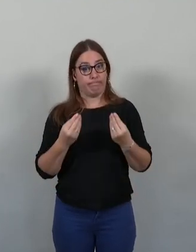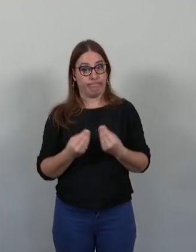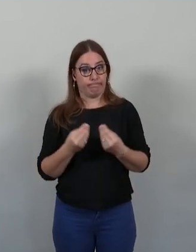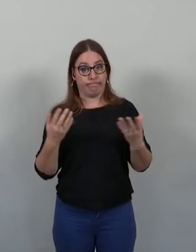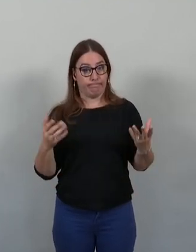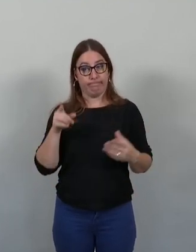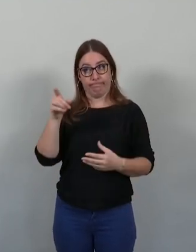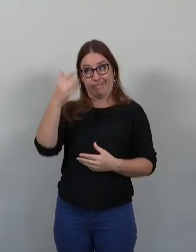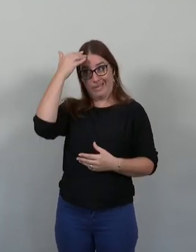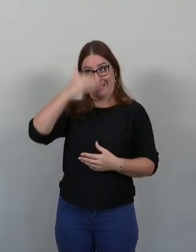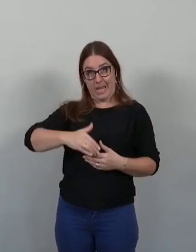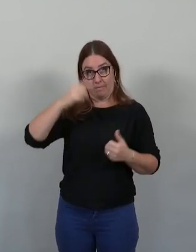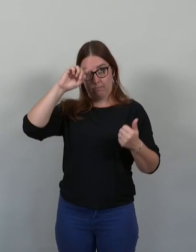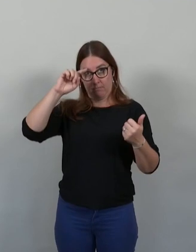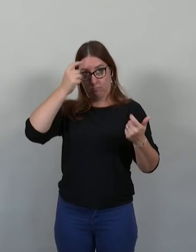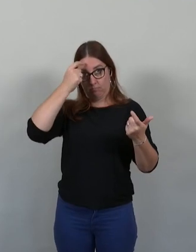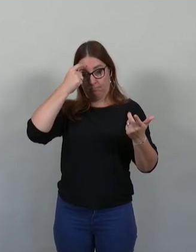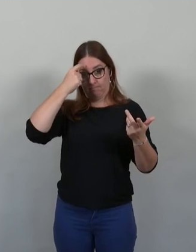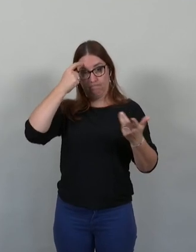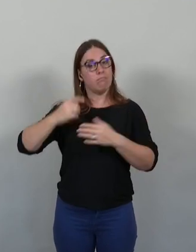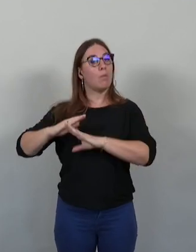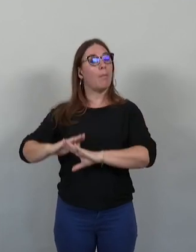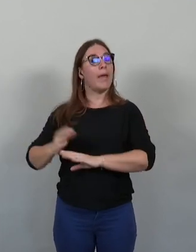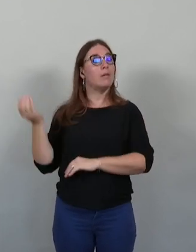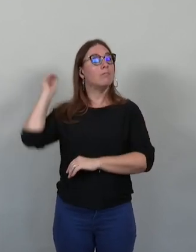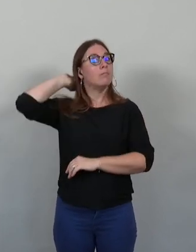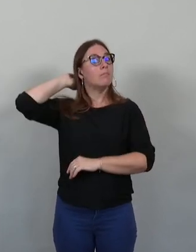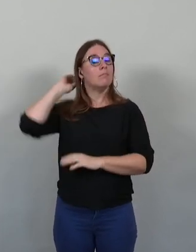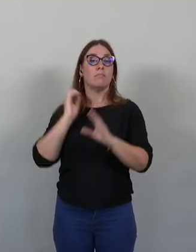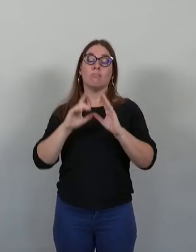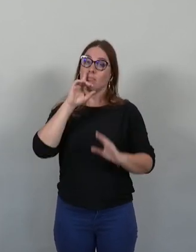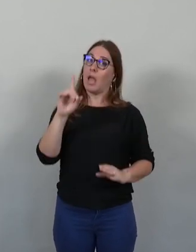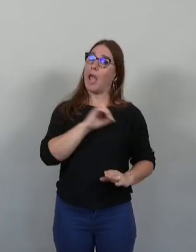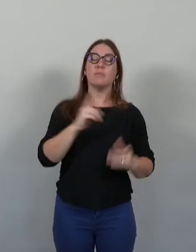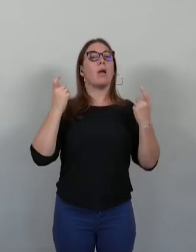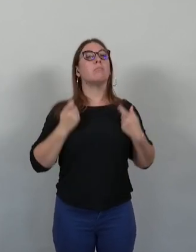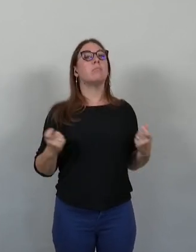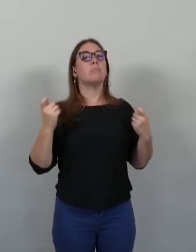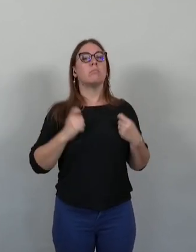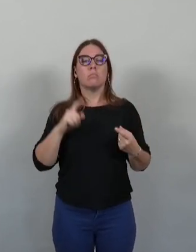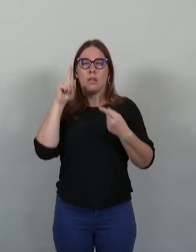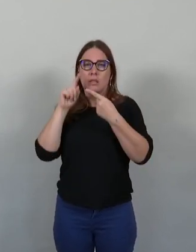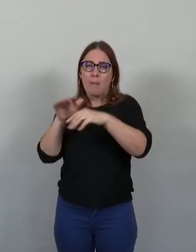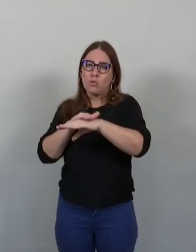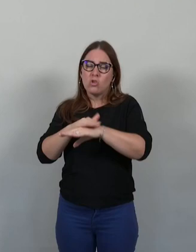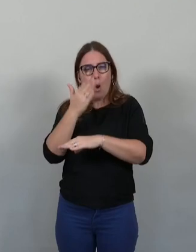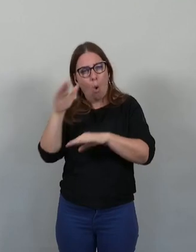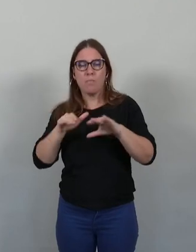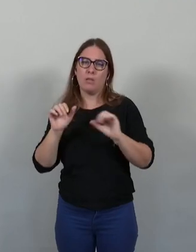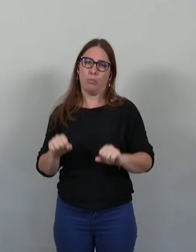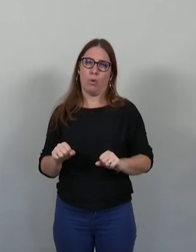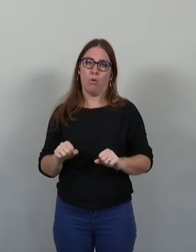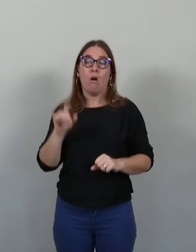sais que vous êtes conscient de tout cela mais vous faites délibérément le choix de la dépense sur des sujets pour lesquels on pourrait faire autrement